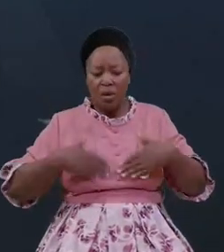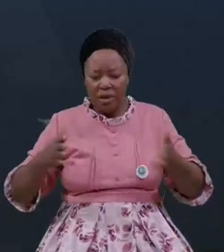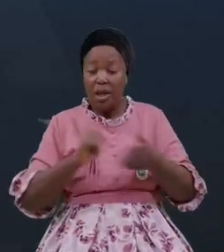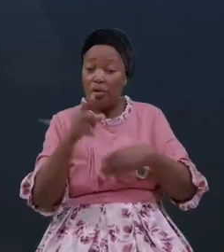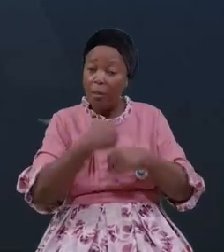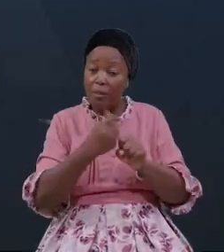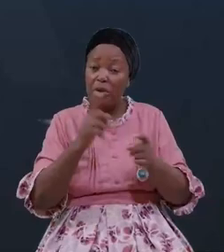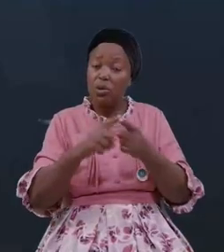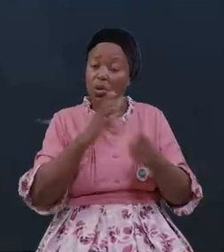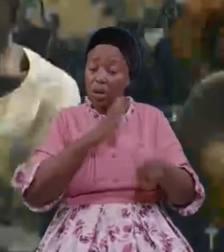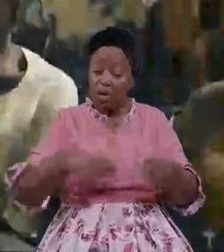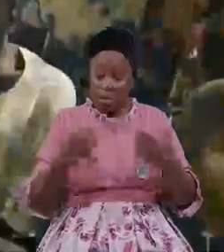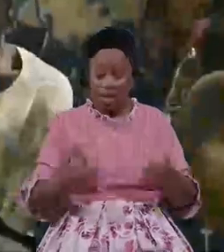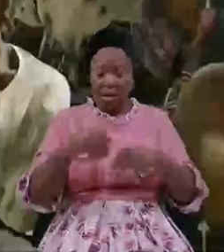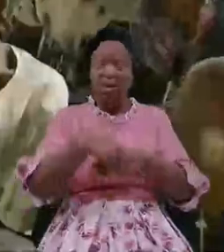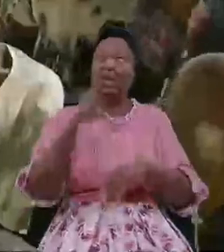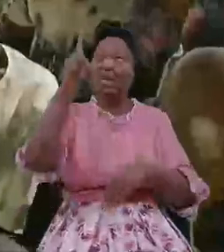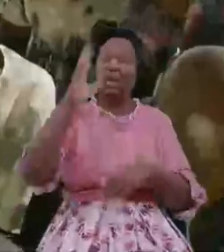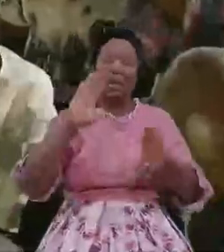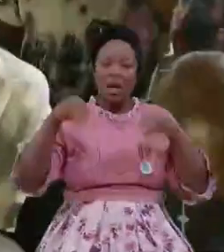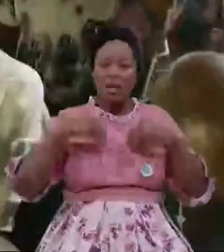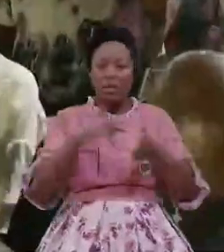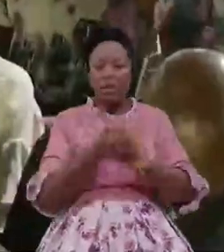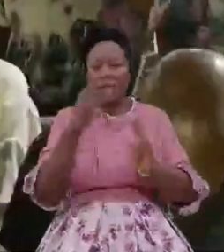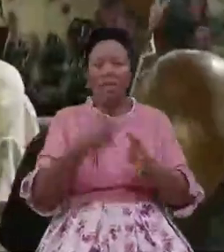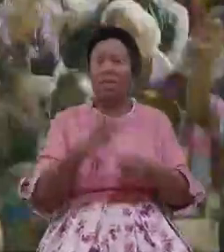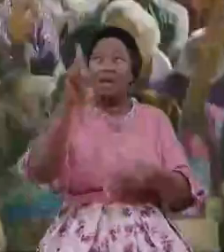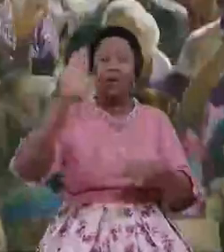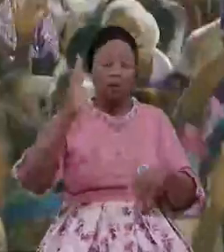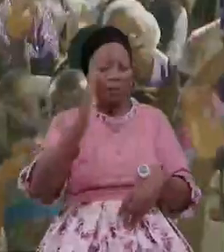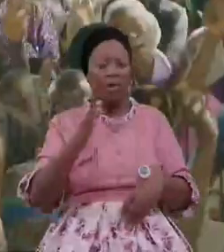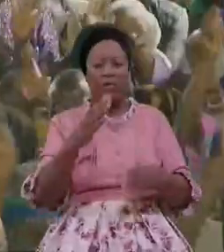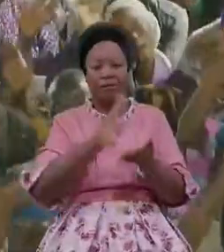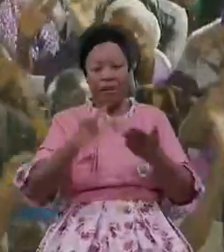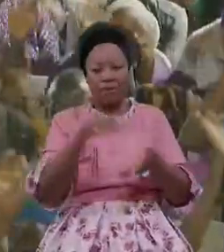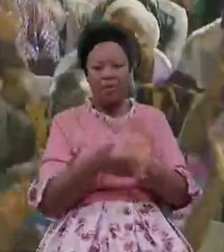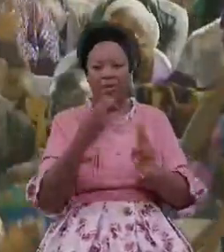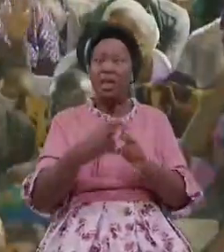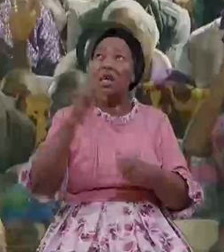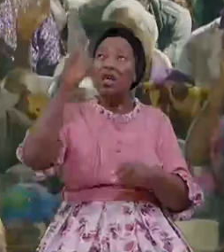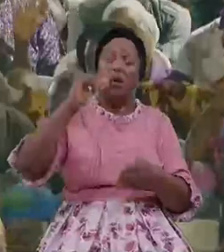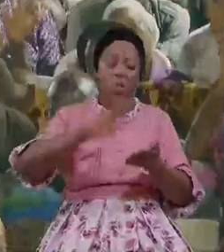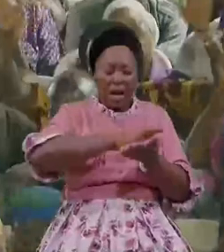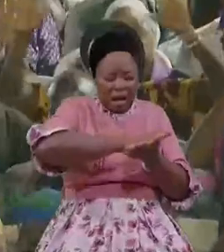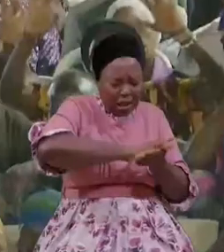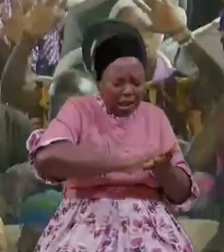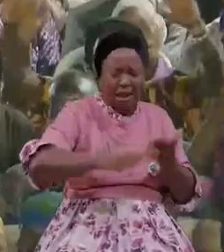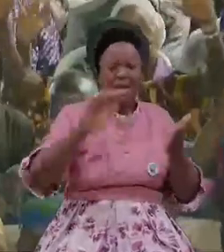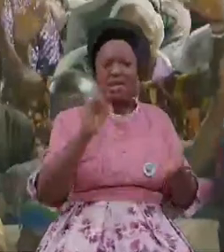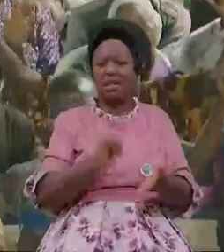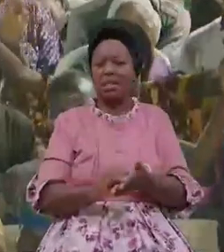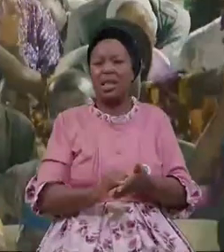soir Jésus va l'accepter il va te pardonner il va effacer ton